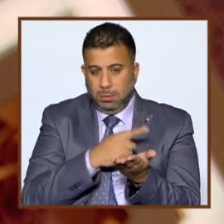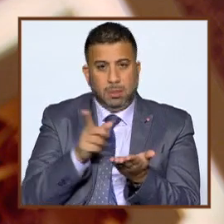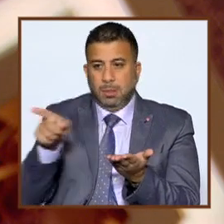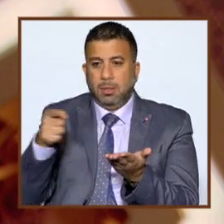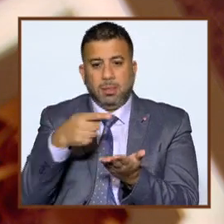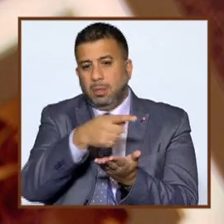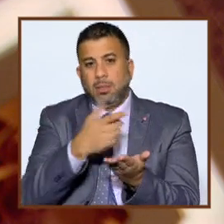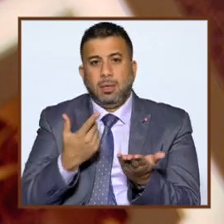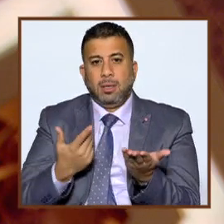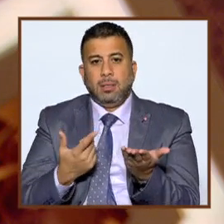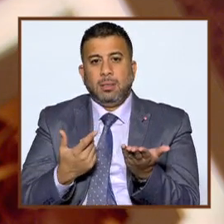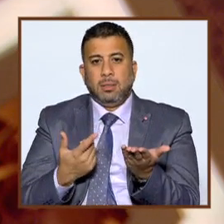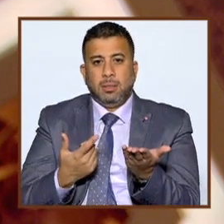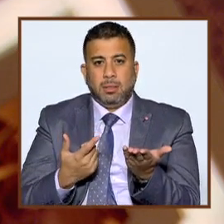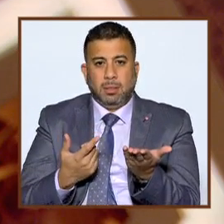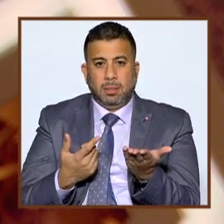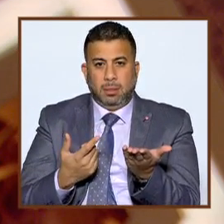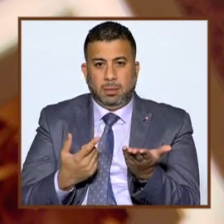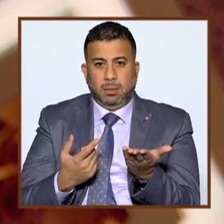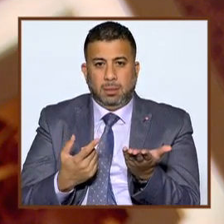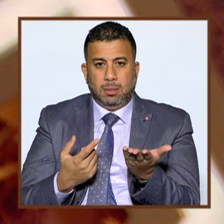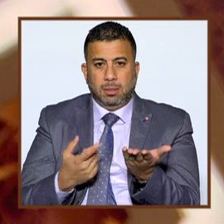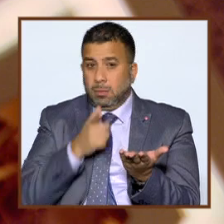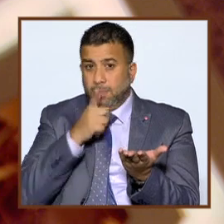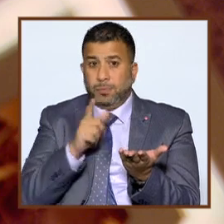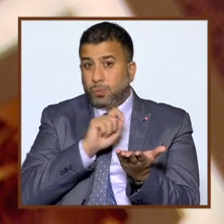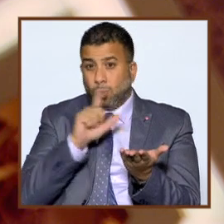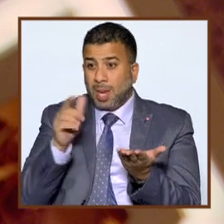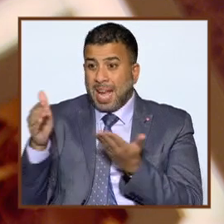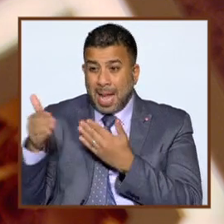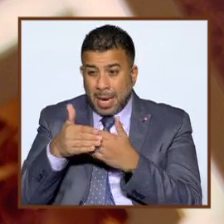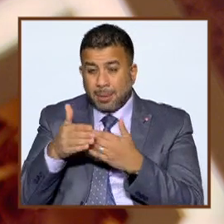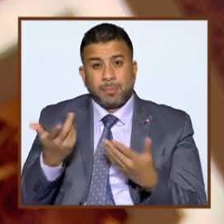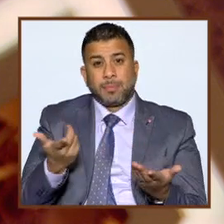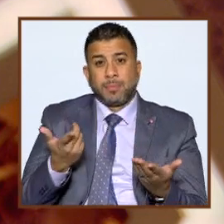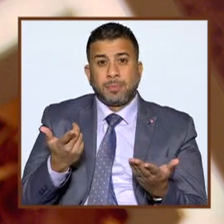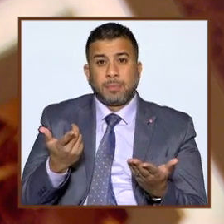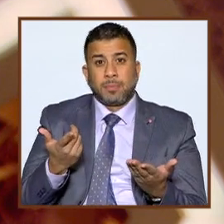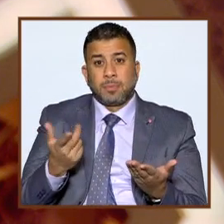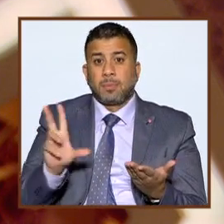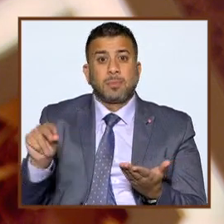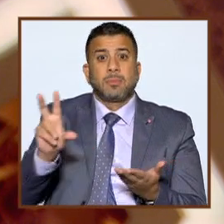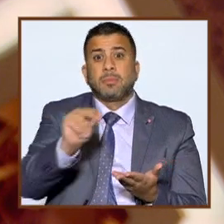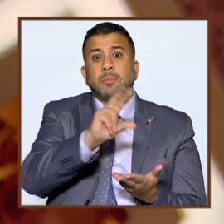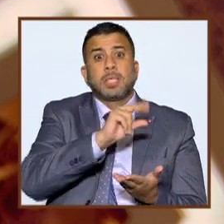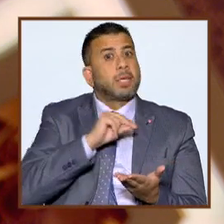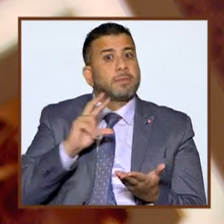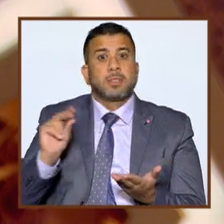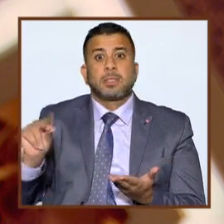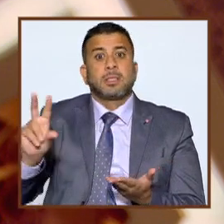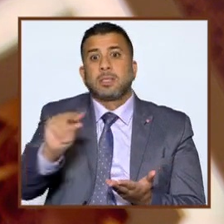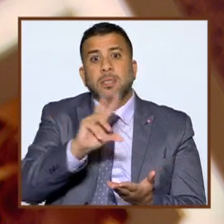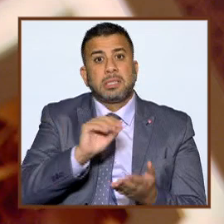أنا أصلي فيه؟ وأقرب المساجد إليك يعني واضح يعني ممكن أنك تميزه. والله كلهم نفس القرب يا طويل